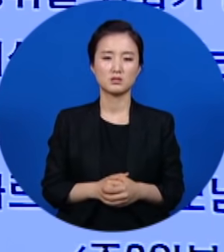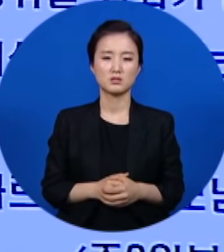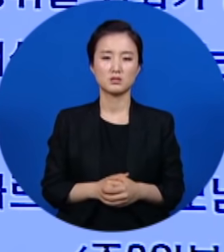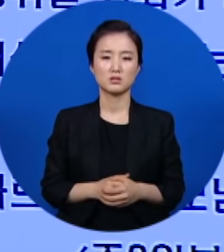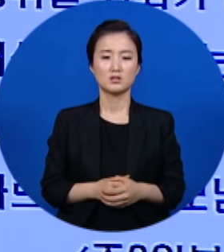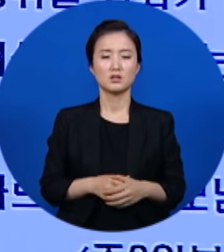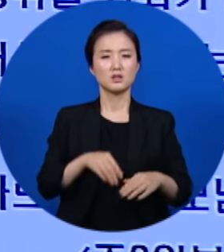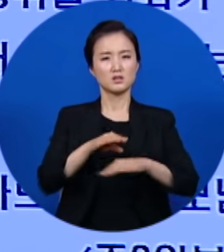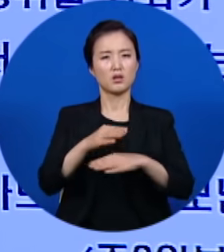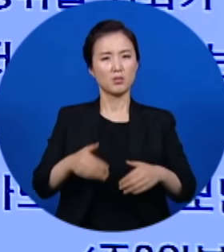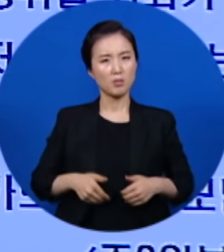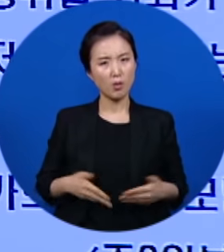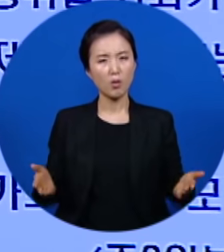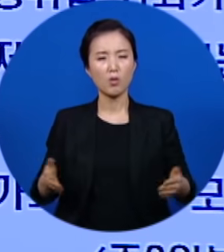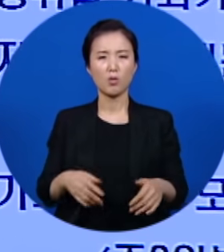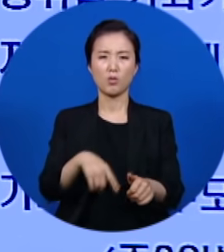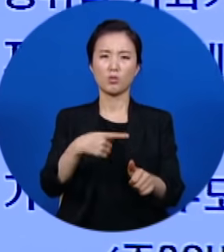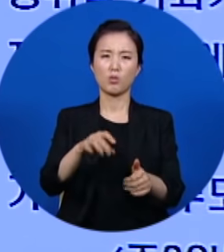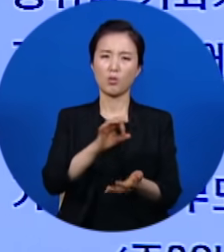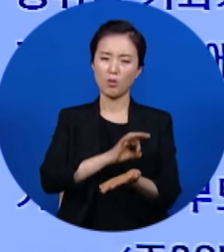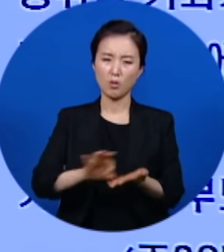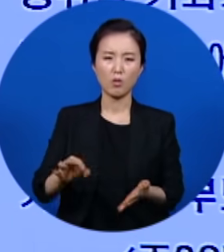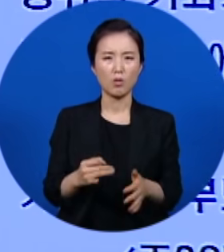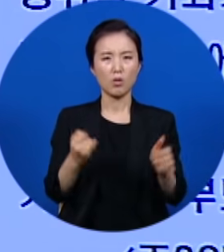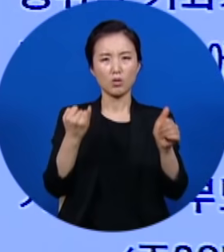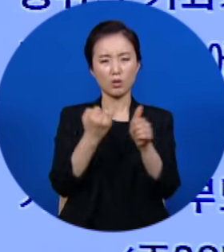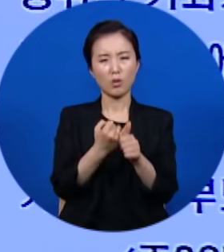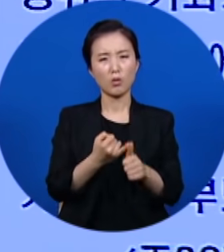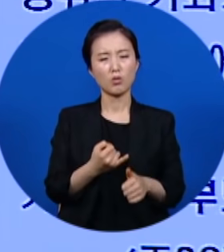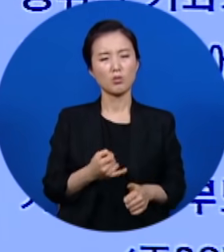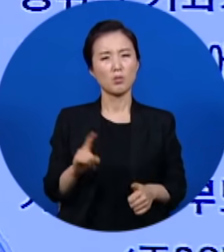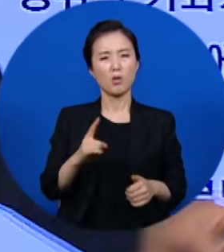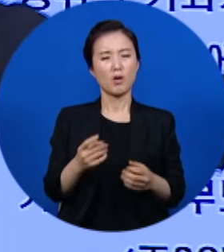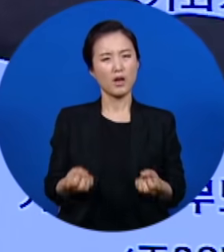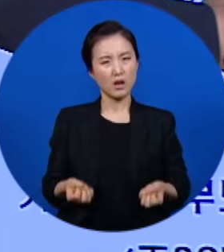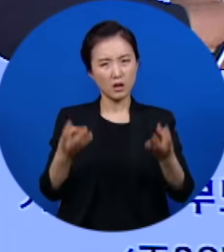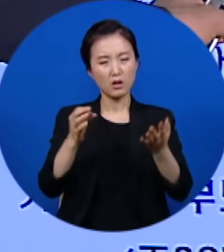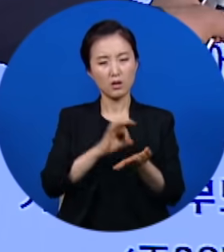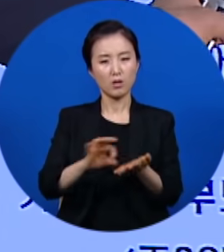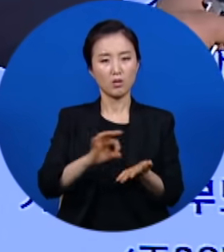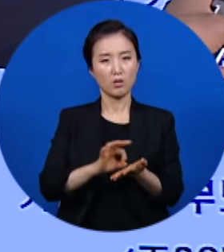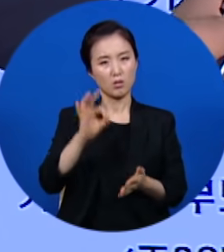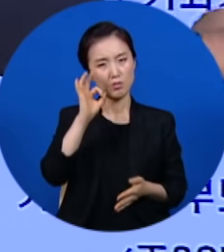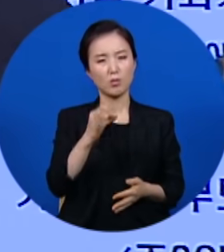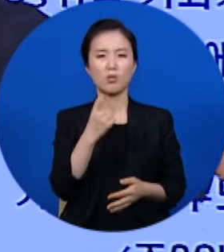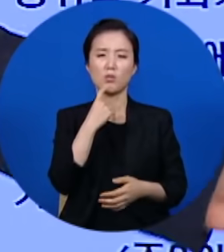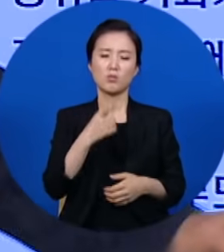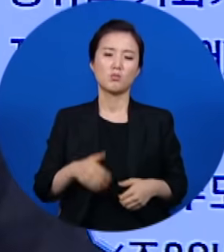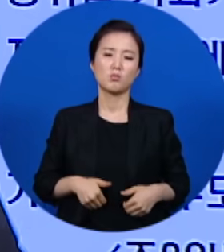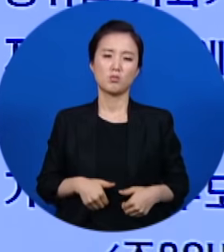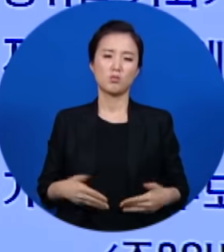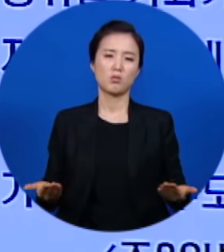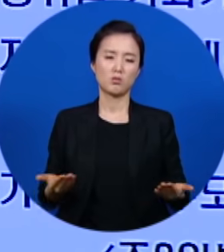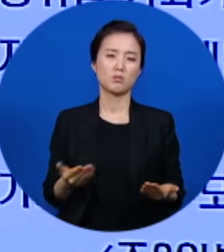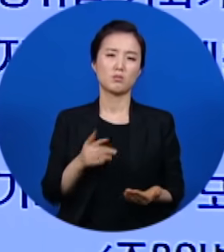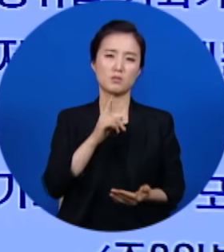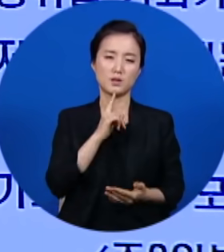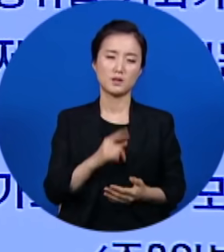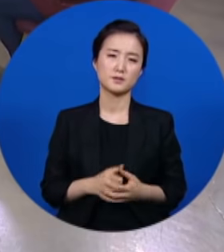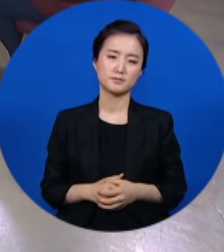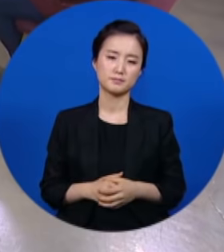필요없는 자동차 교육비 결혼 비용 경조사 이거 착시 마가 끼지 않고는 노우 준비가 안 되게 되어